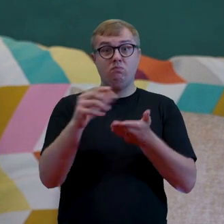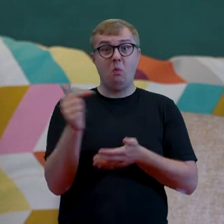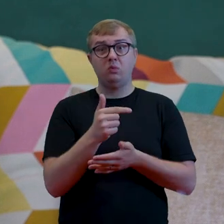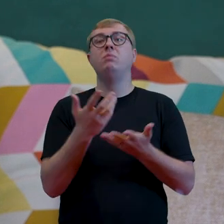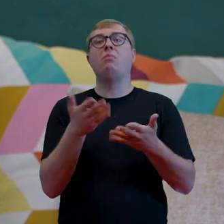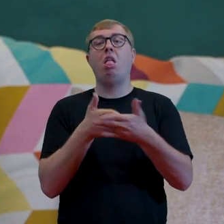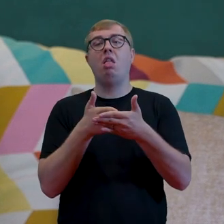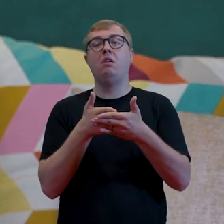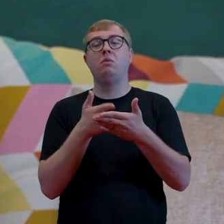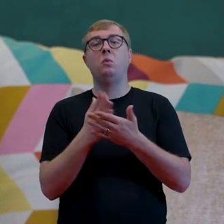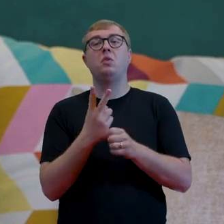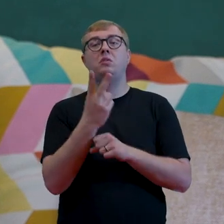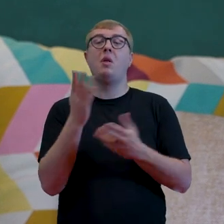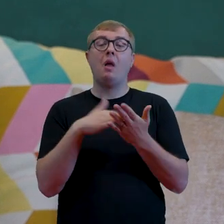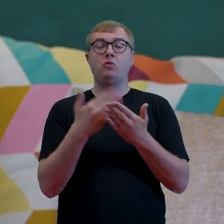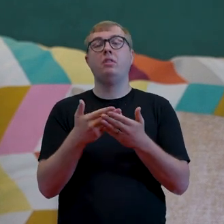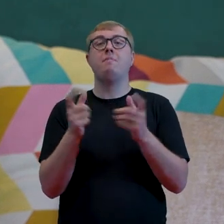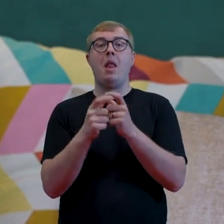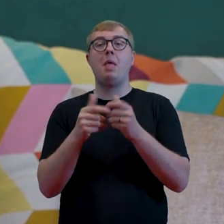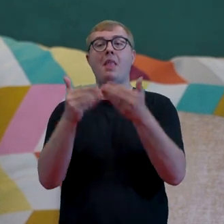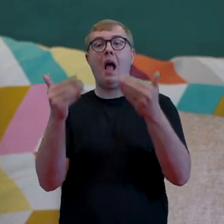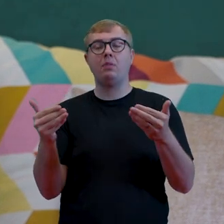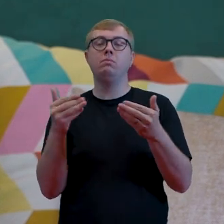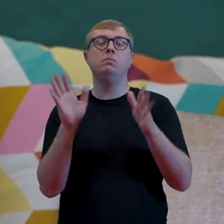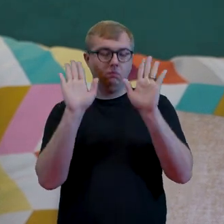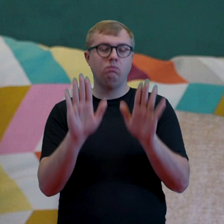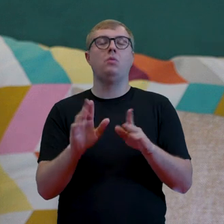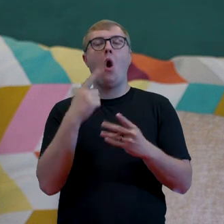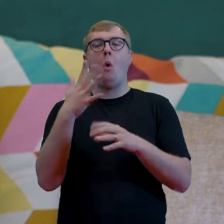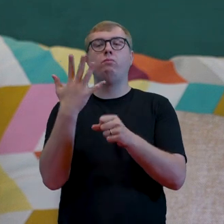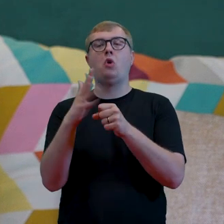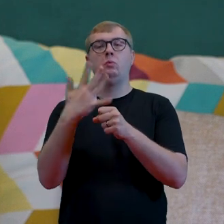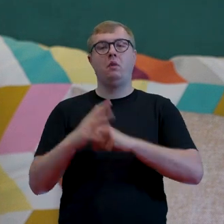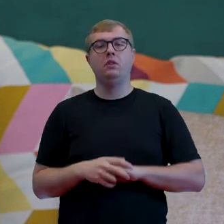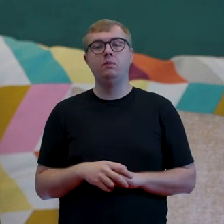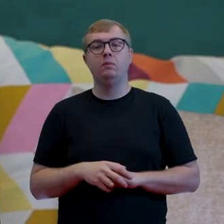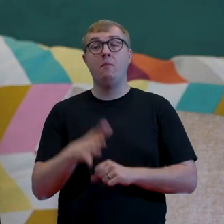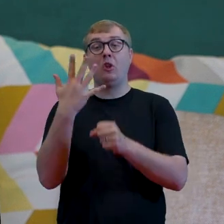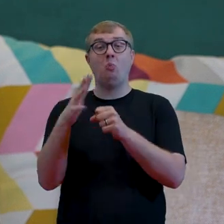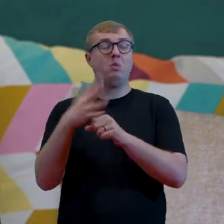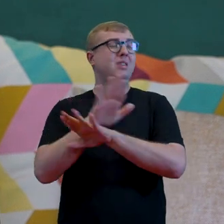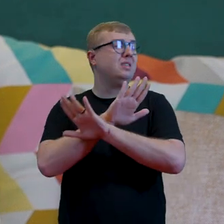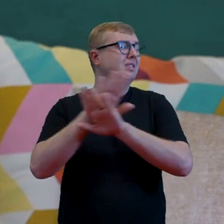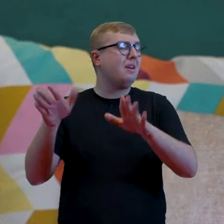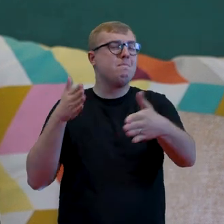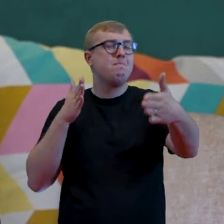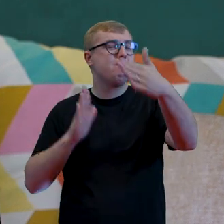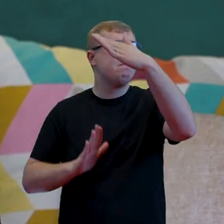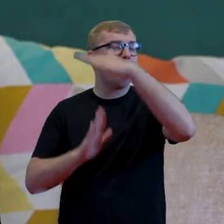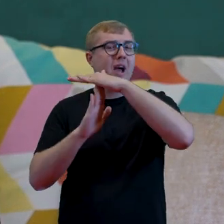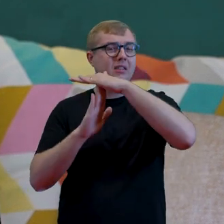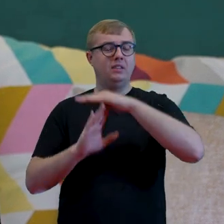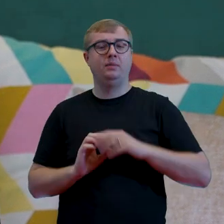do tej ściany tego co jest dostępne a co nie Kiedy bilet do teatru kosztuje No nie kosztuje 50 zł to te 50 zł to